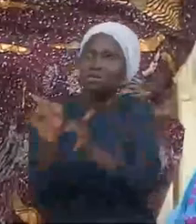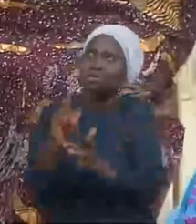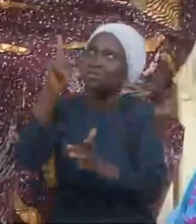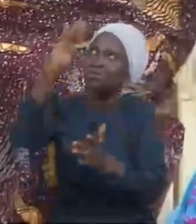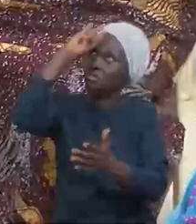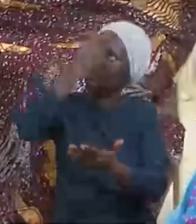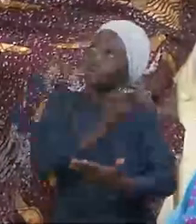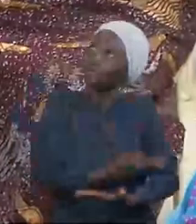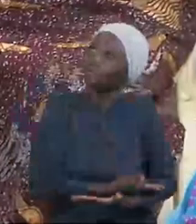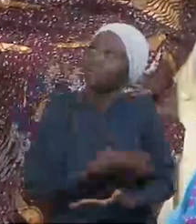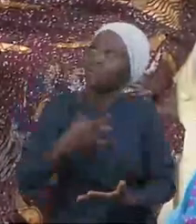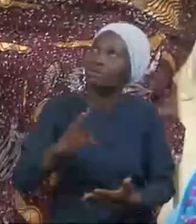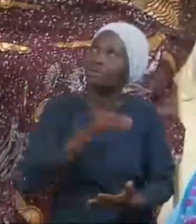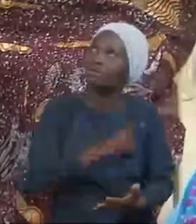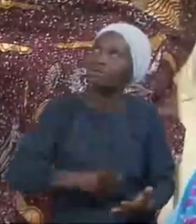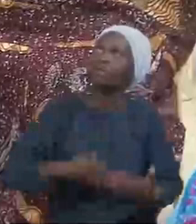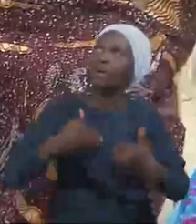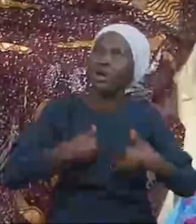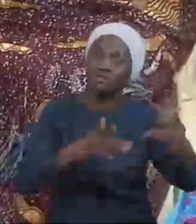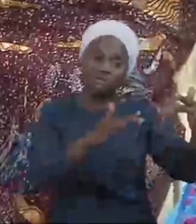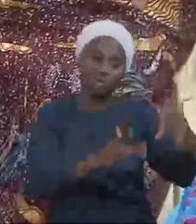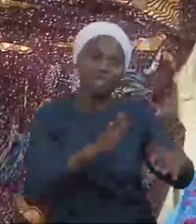pitié de moi.